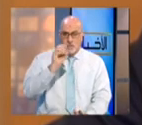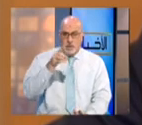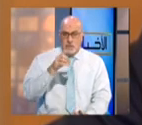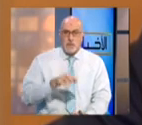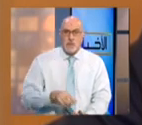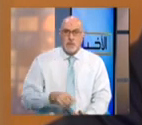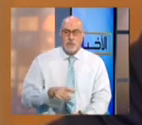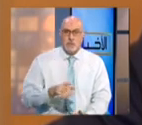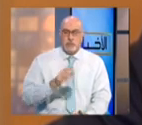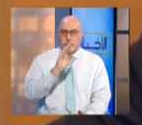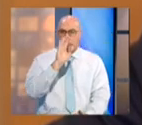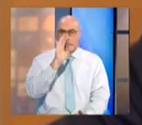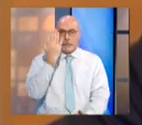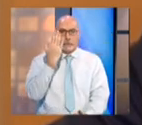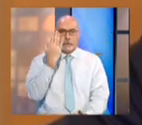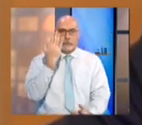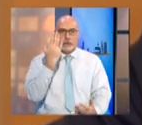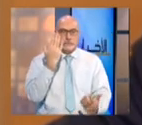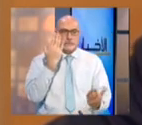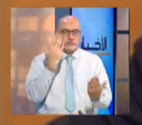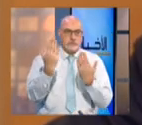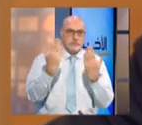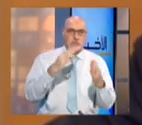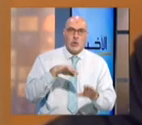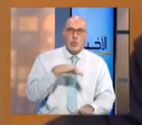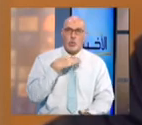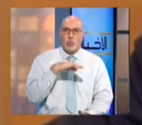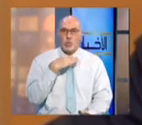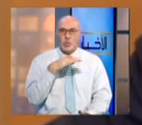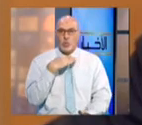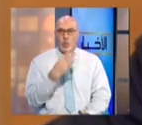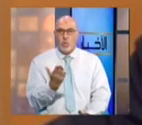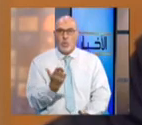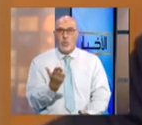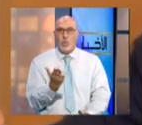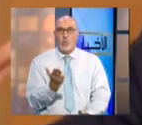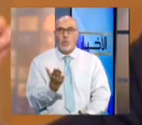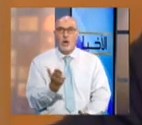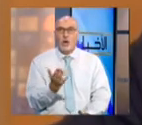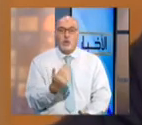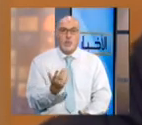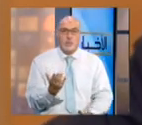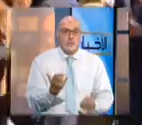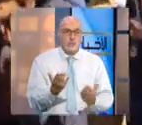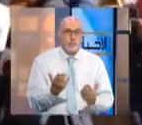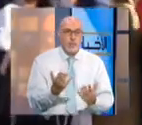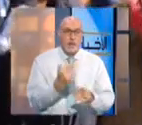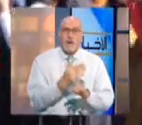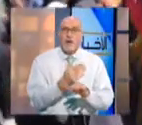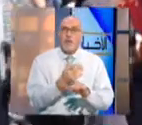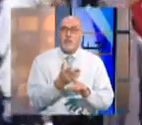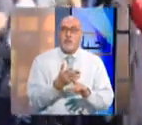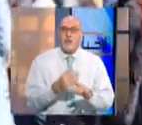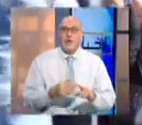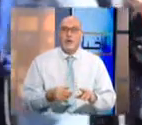منفصم الشخصية، بالصورة والصوت يمقت التطبيع ويرافع لفلسطين والأقصى قبل أن تسقط،